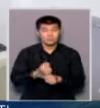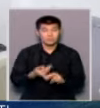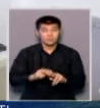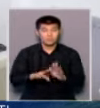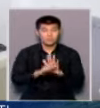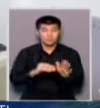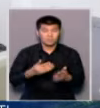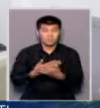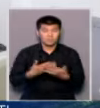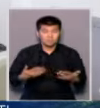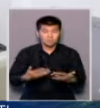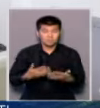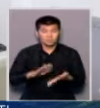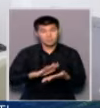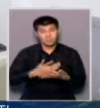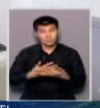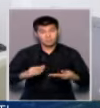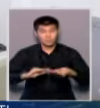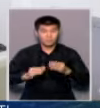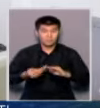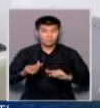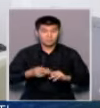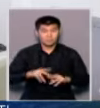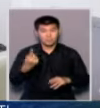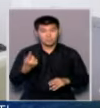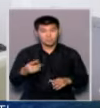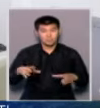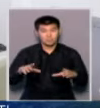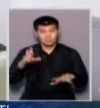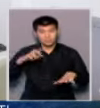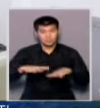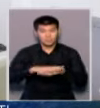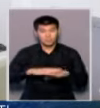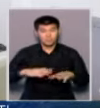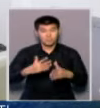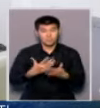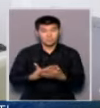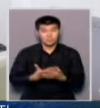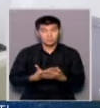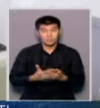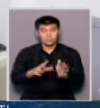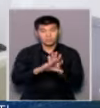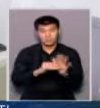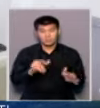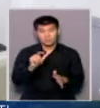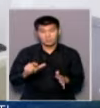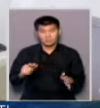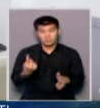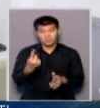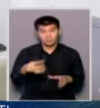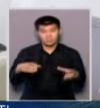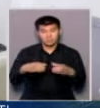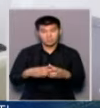мүмкін. Болмаса бір округтің елді мекеннің шегіндегі сайлаушылар, мысалы бір